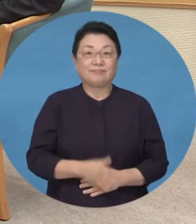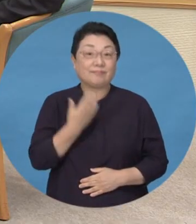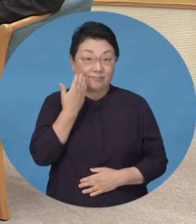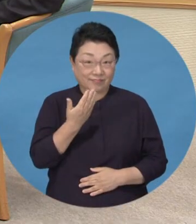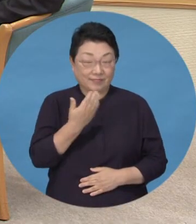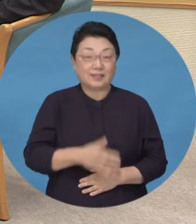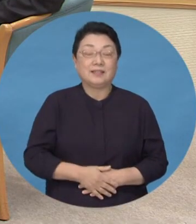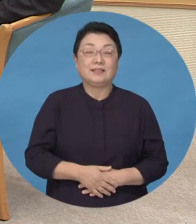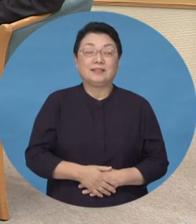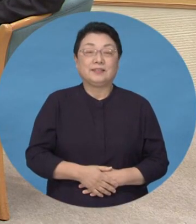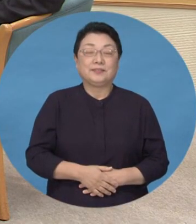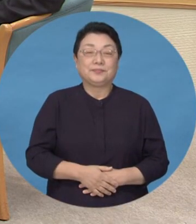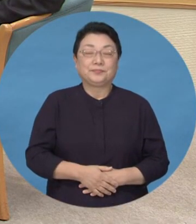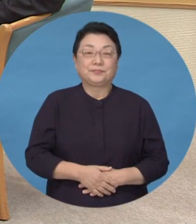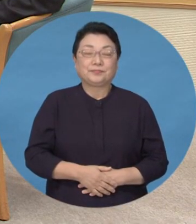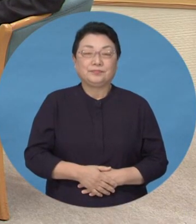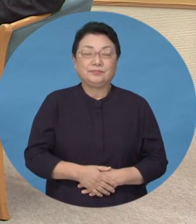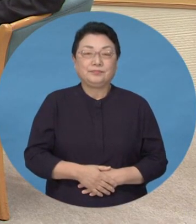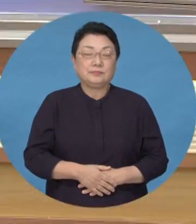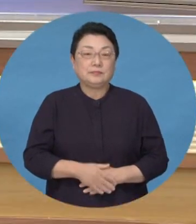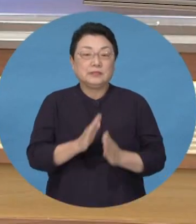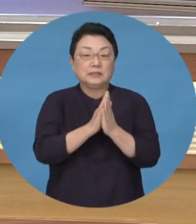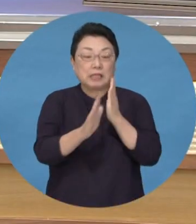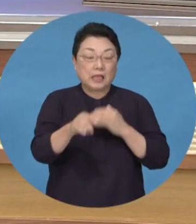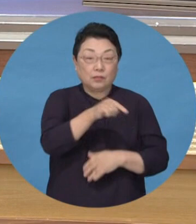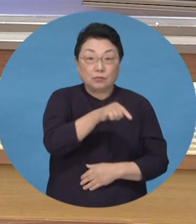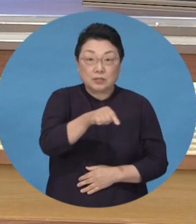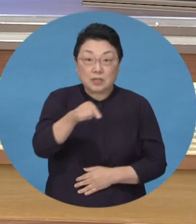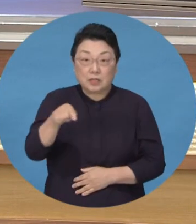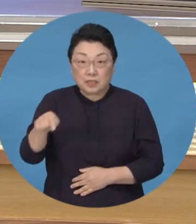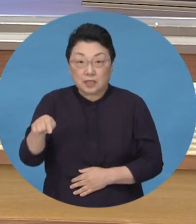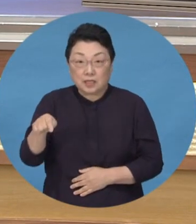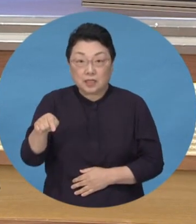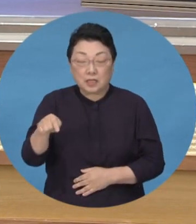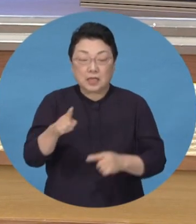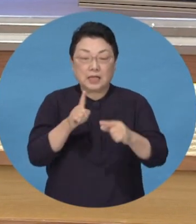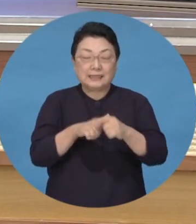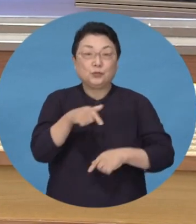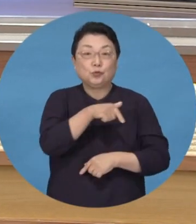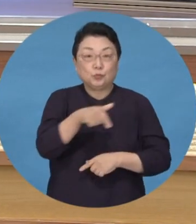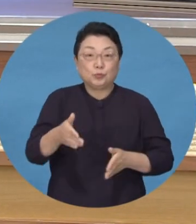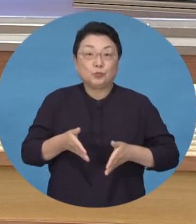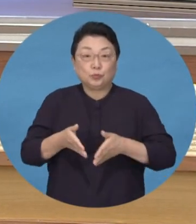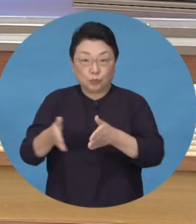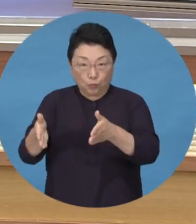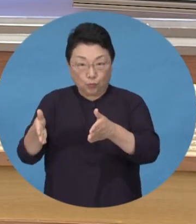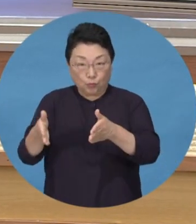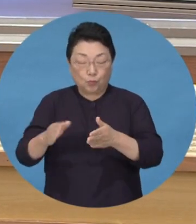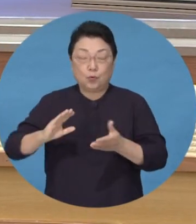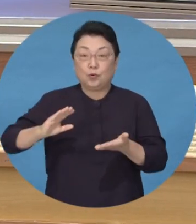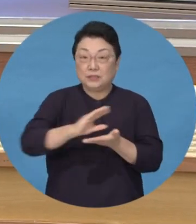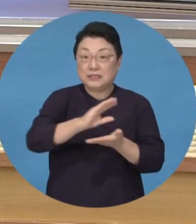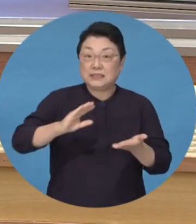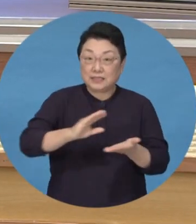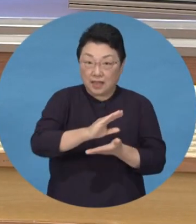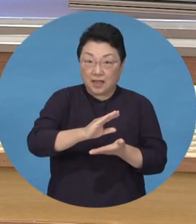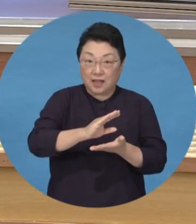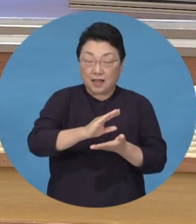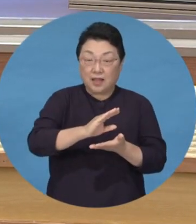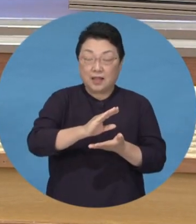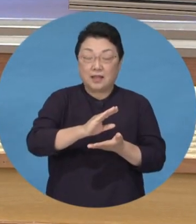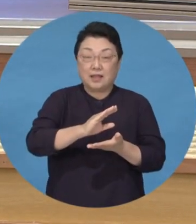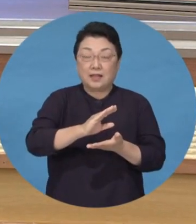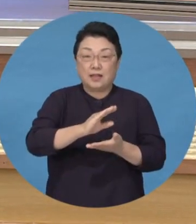具体的に今度伺っていくんですけれども県内見ていきますとあの厨房弾道ですとかまたリビアの関連も含めて